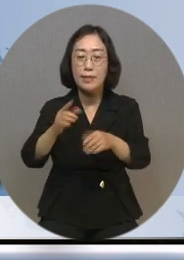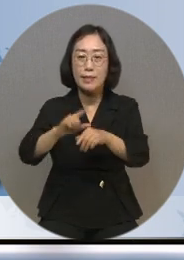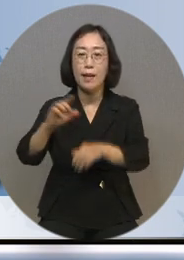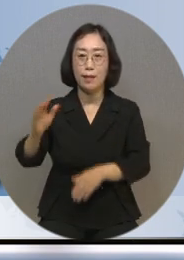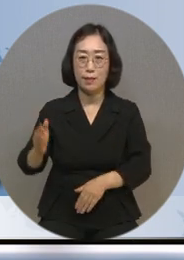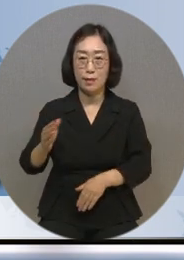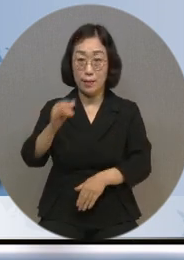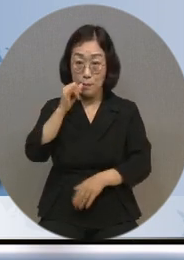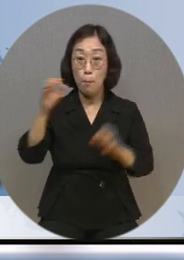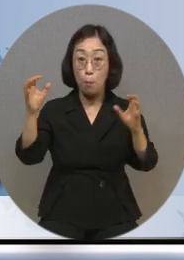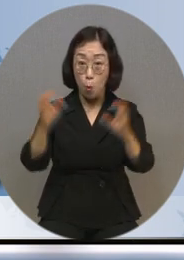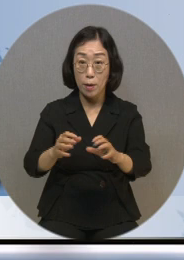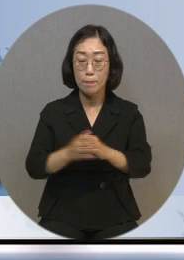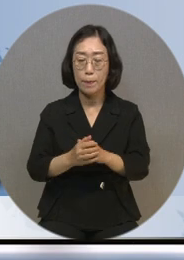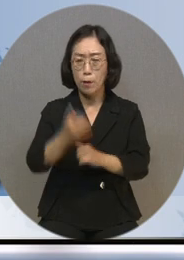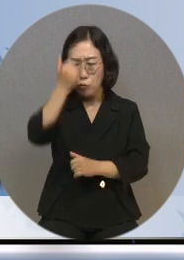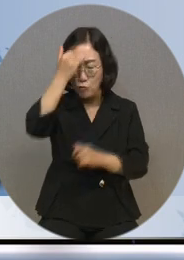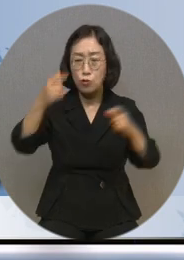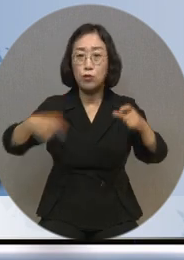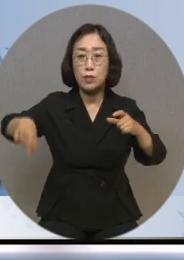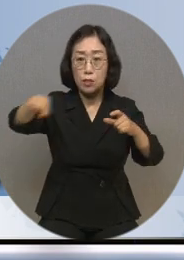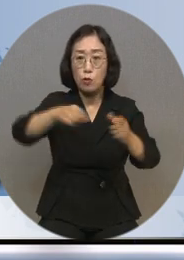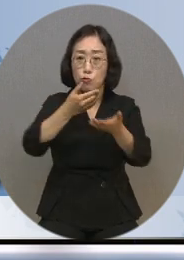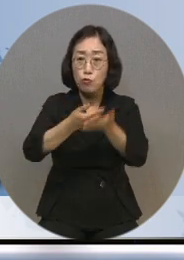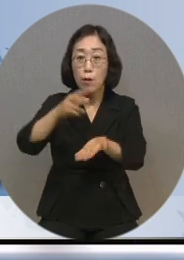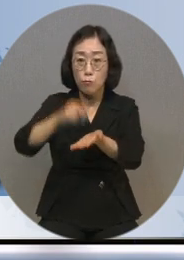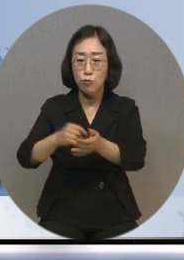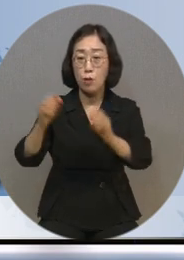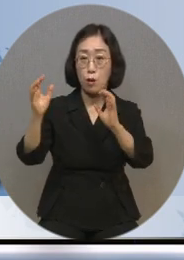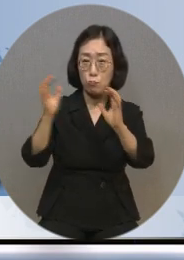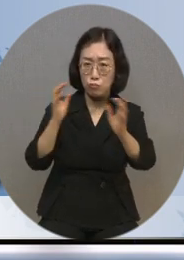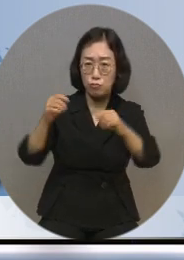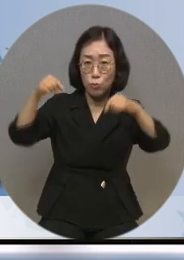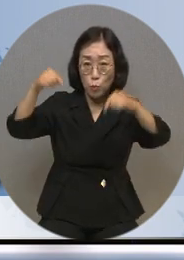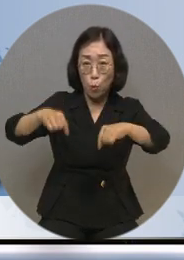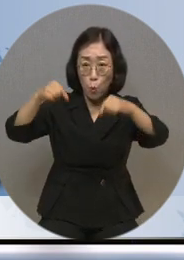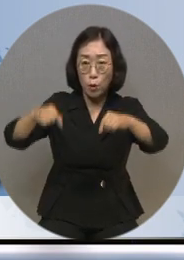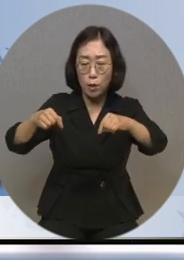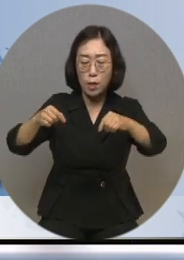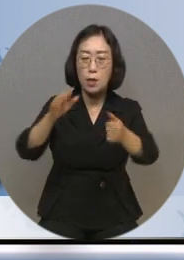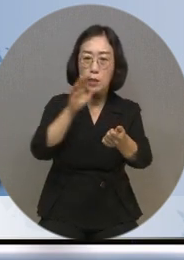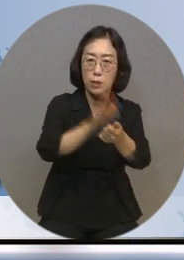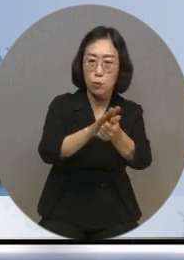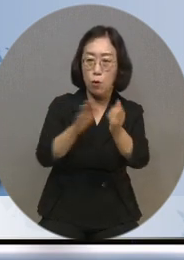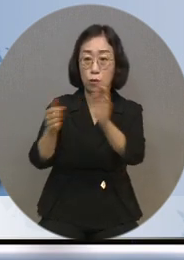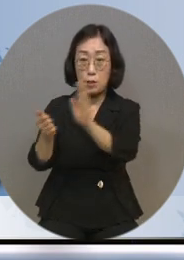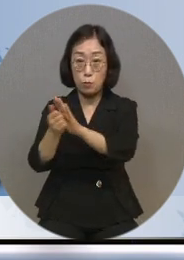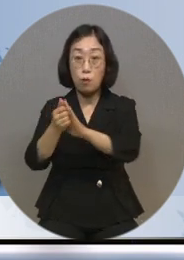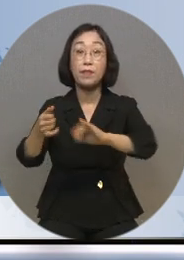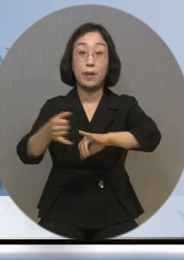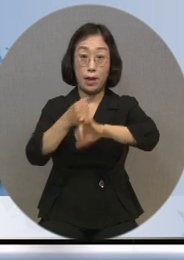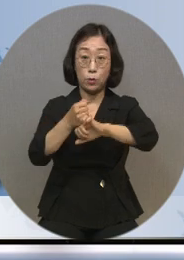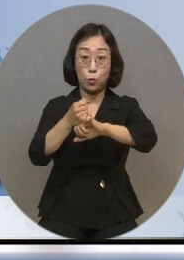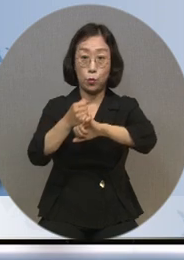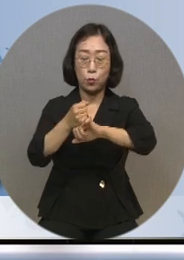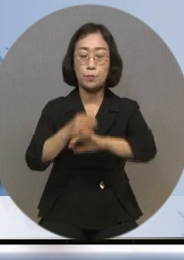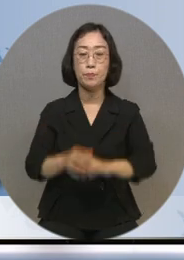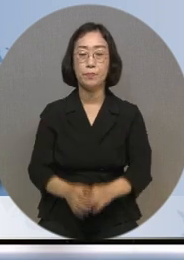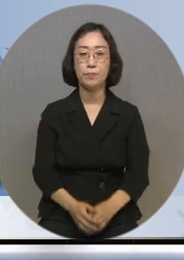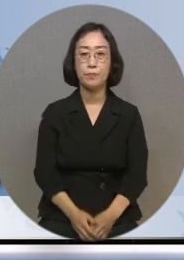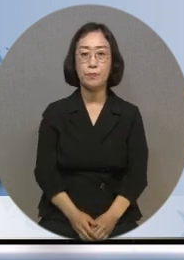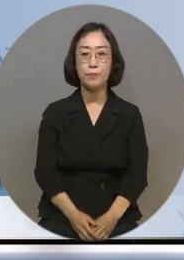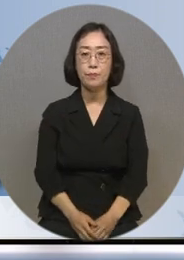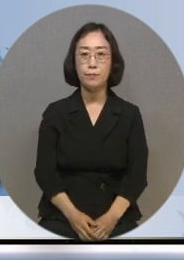가졌습니다. 충청권의 주요 현안을 나누며 서로 지원을 아끼지 않을 것을 약속했는데요. 이윤희 기자가